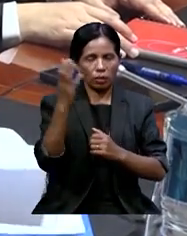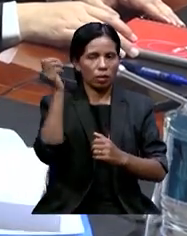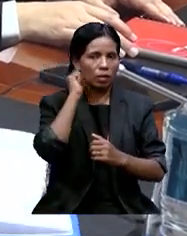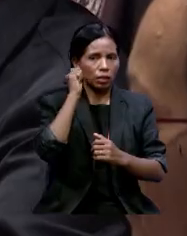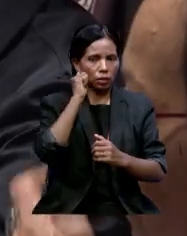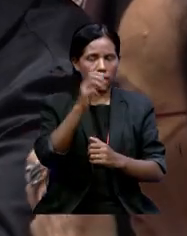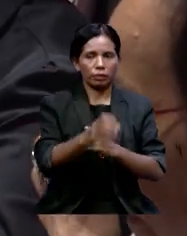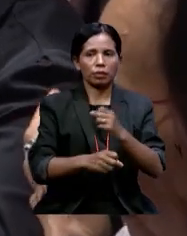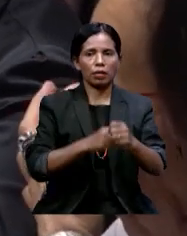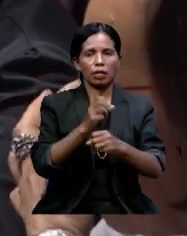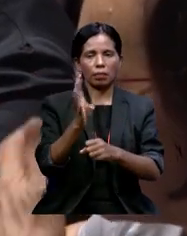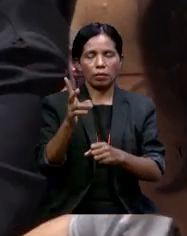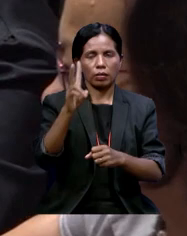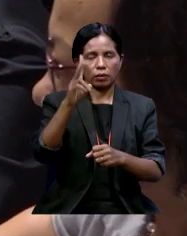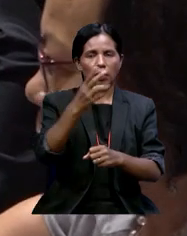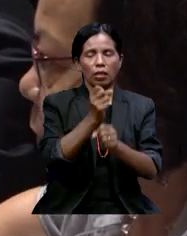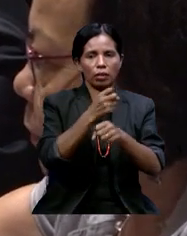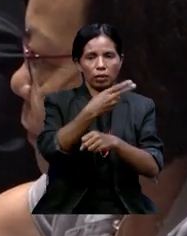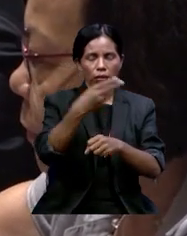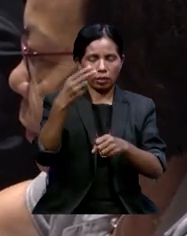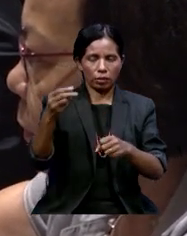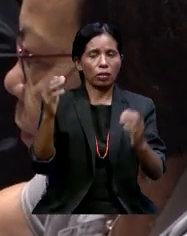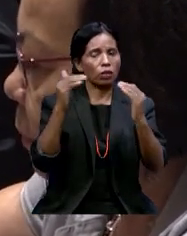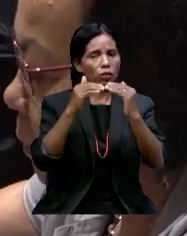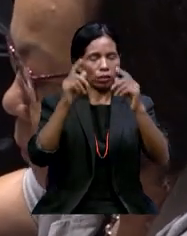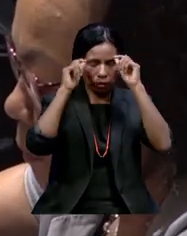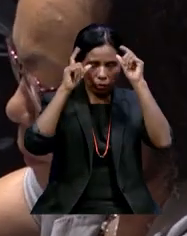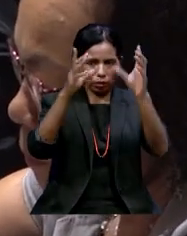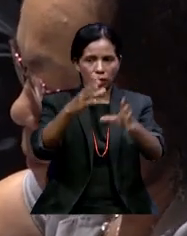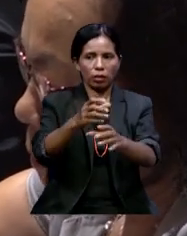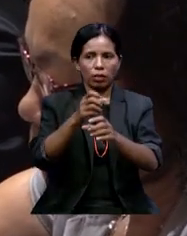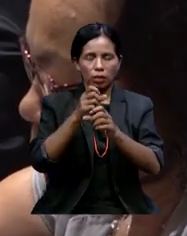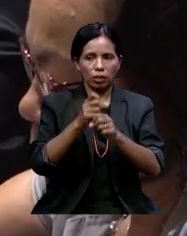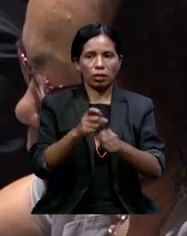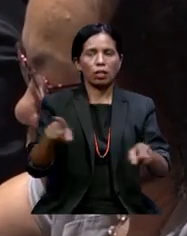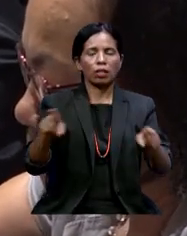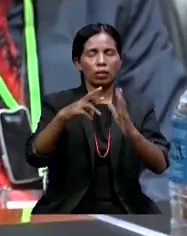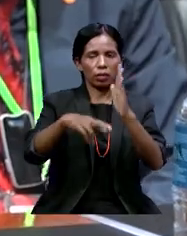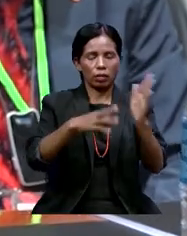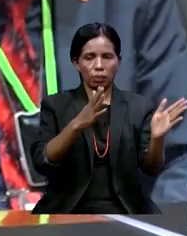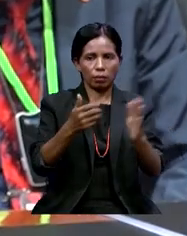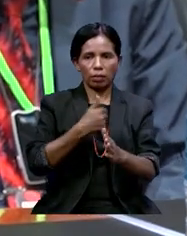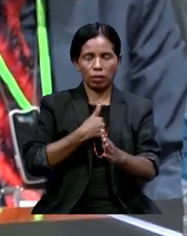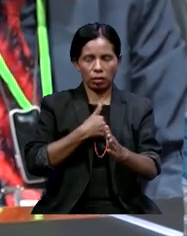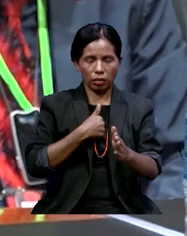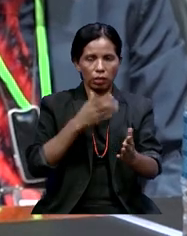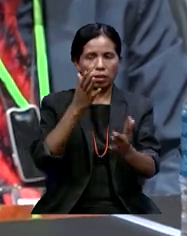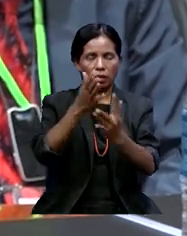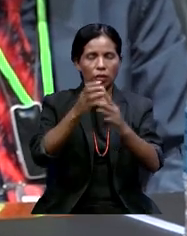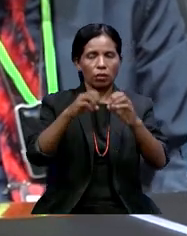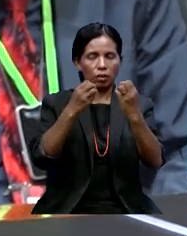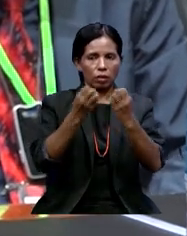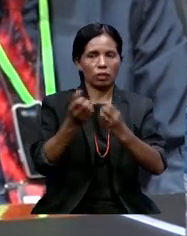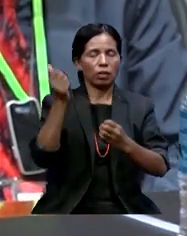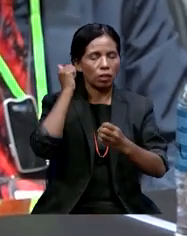hatu resindrua. Nebe halau iha Indonesia, iha simeira refere Timor-Leste simu roteiru hodi perparaan ba adezaun iha organisaun